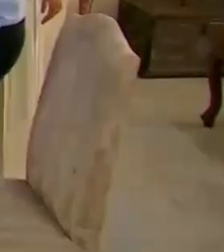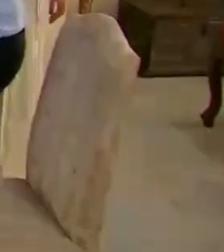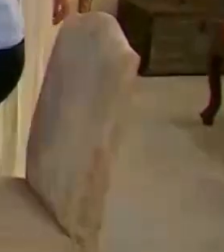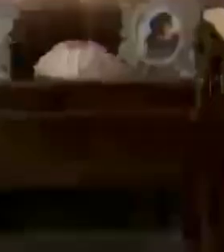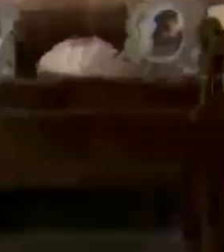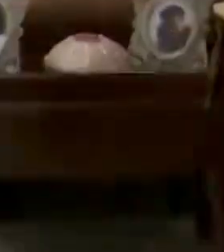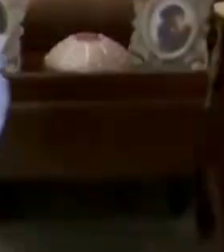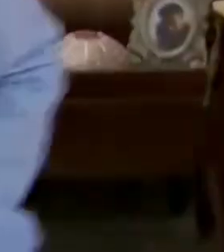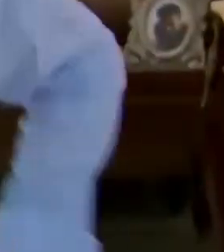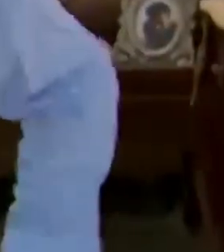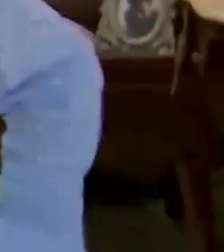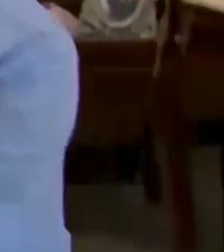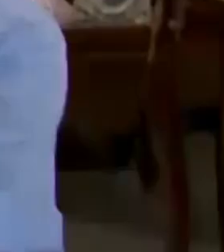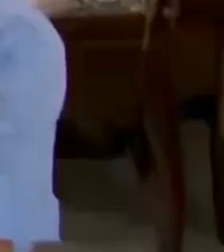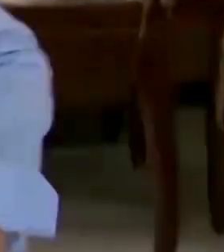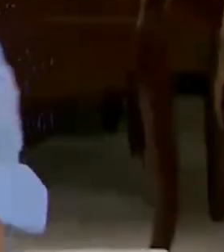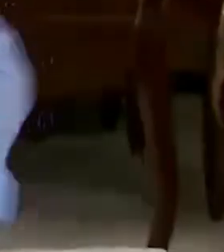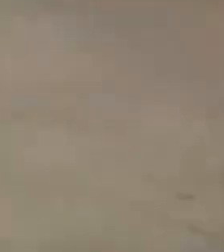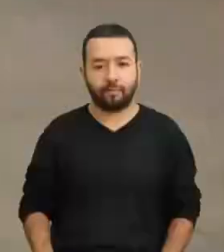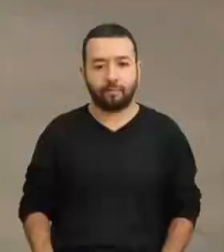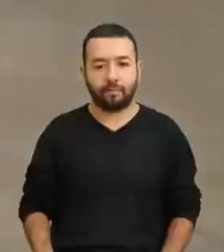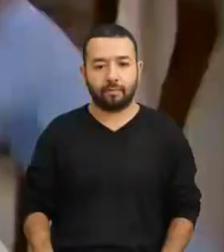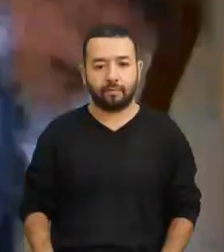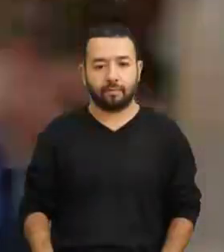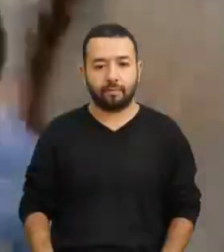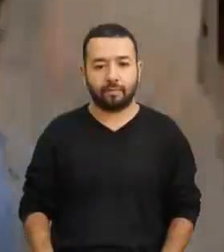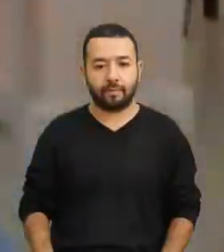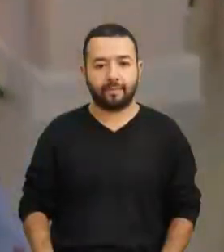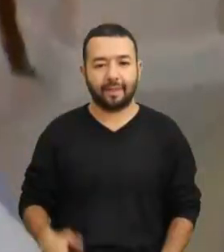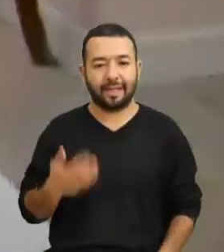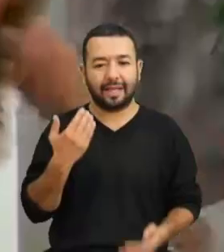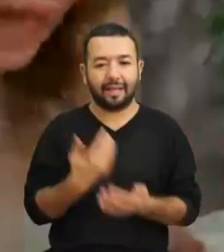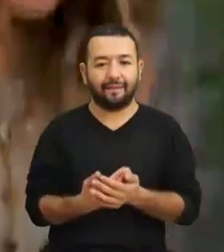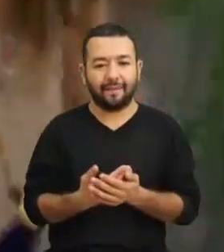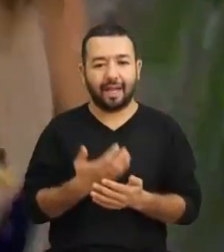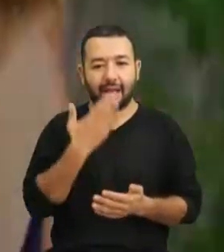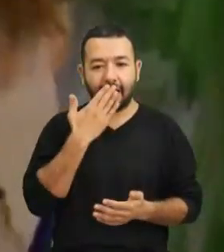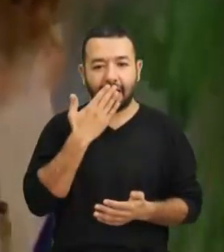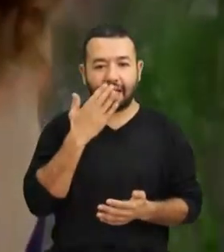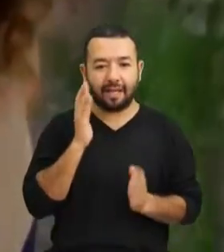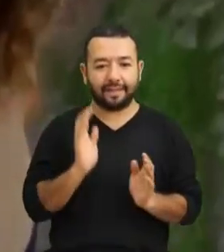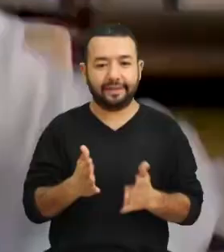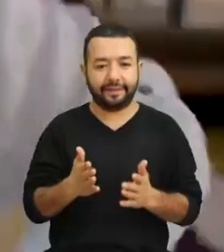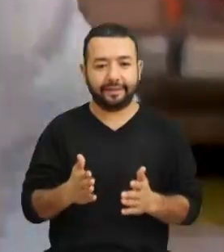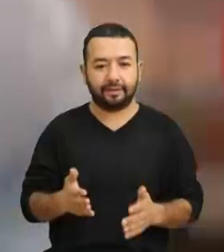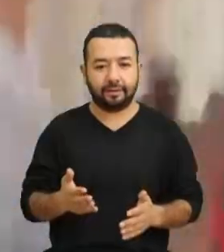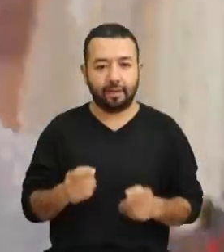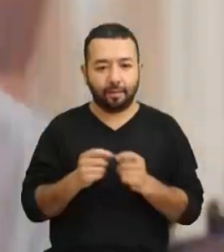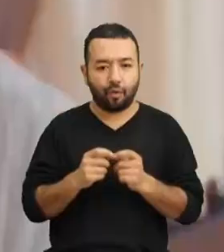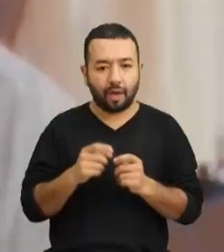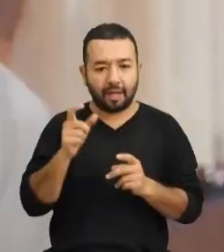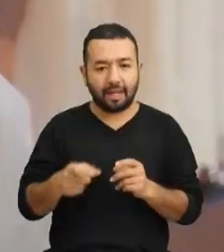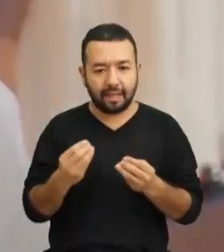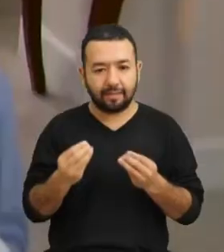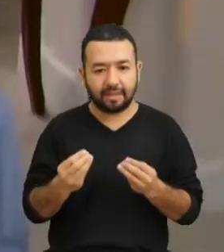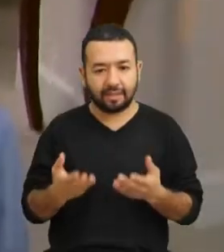Nurhan bitkin bir halde sağ taraftaki sandalyeyi çekip oturmuştu ki kendini yerde buldu. Masadakiler panikle ayaklandılar. Nurhan, iyi